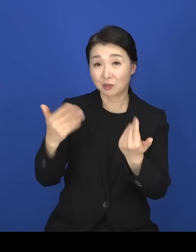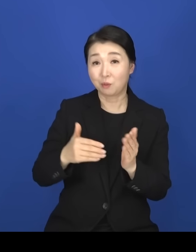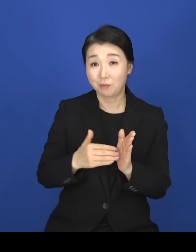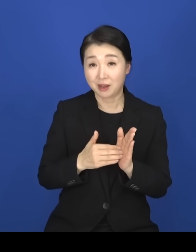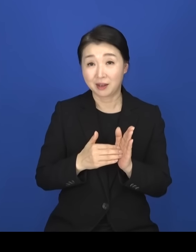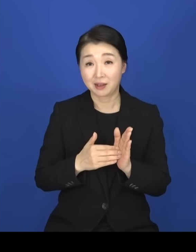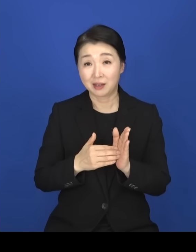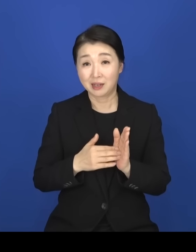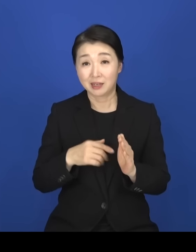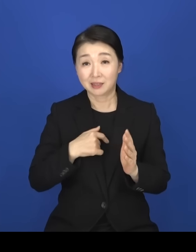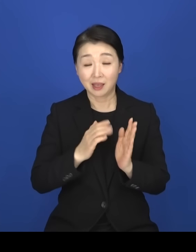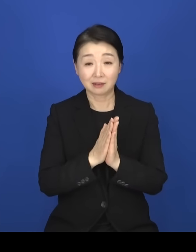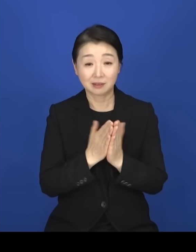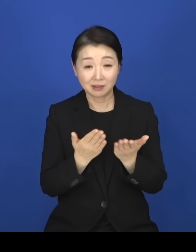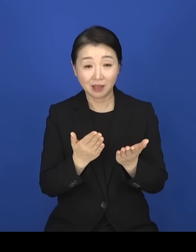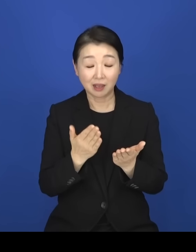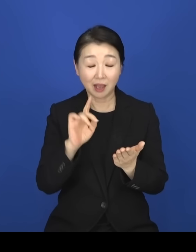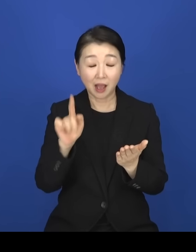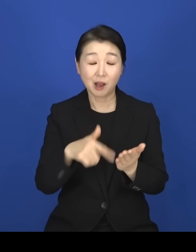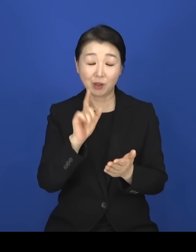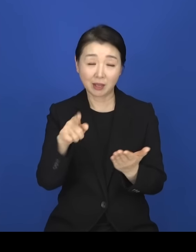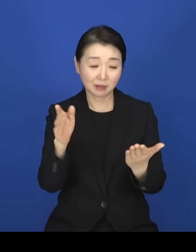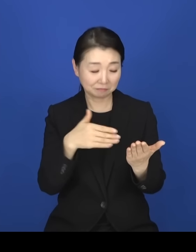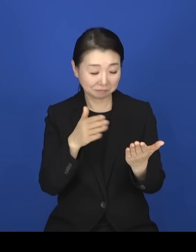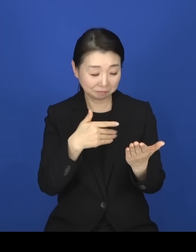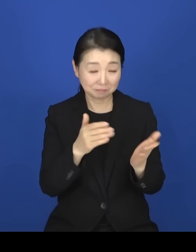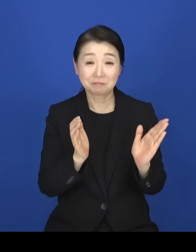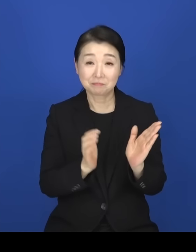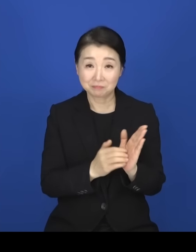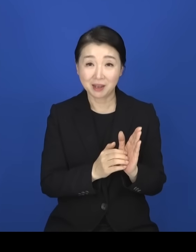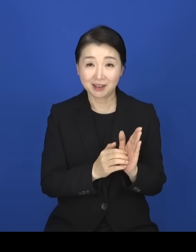예. 제가 그 책을 하루에 한 장씩 또 읽으면서 거기